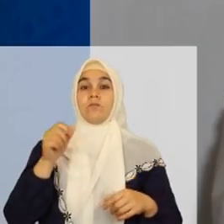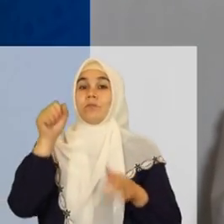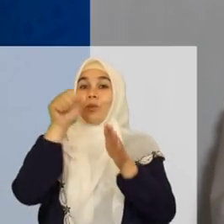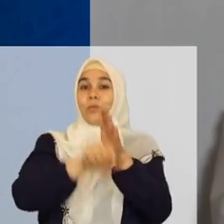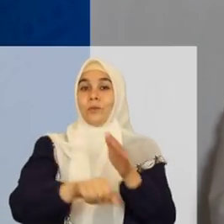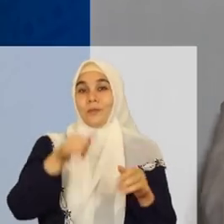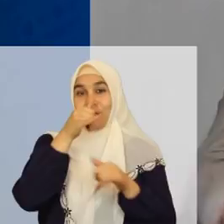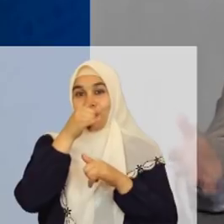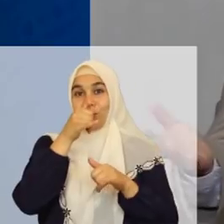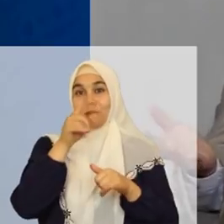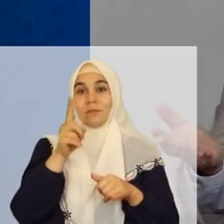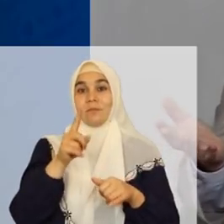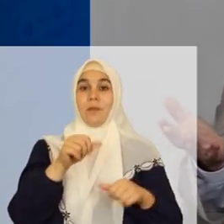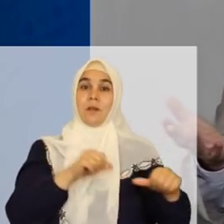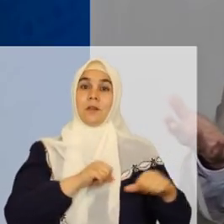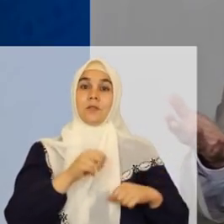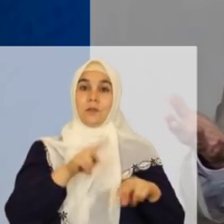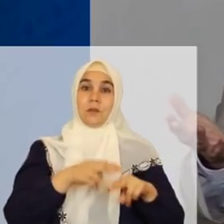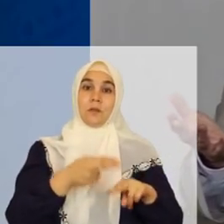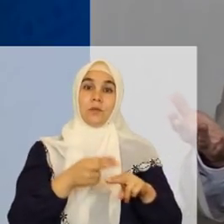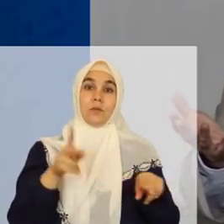o'ldira olmaydi. Harom unga.